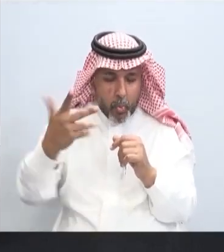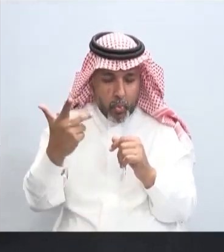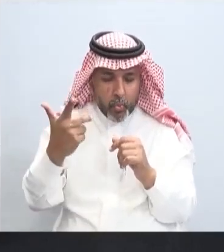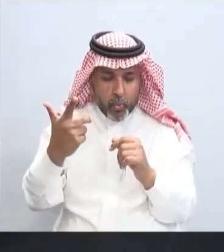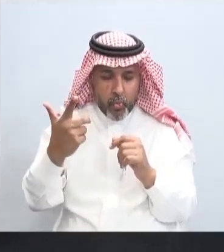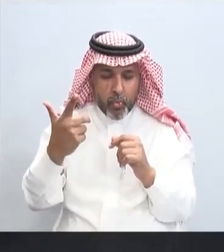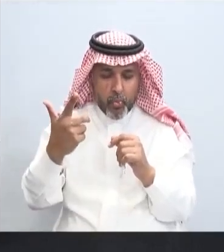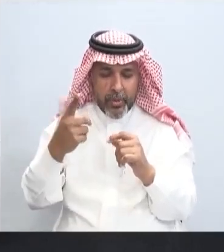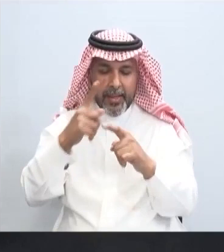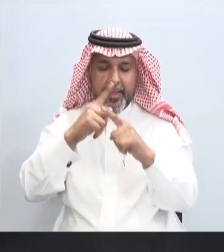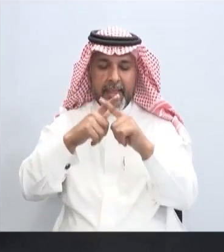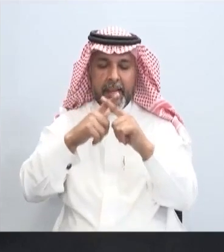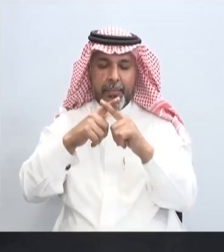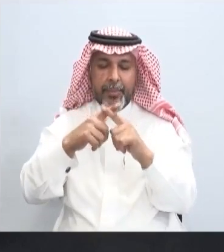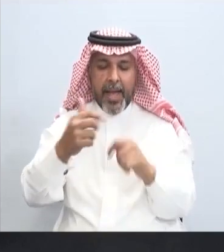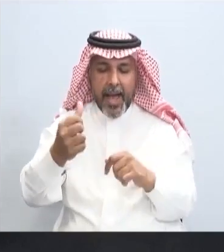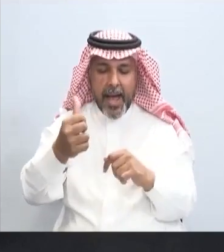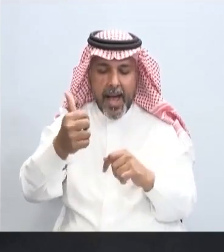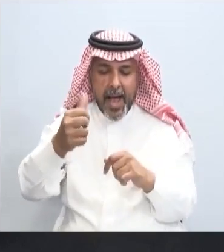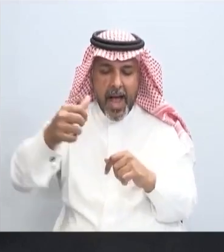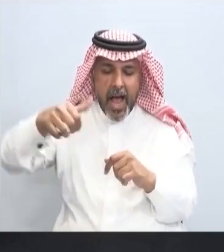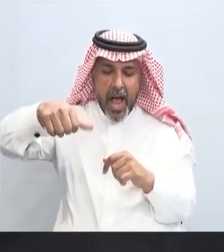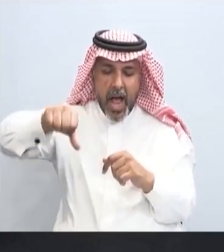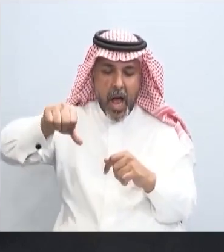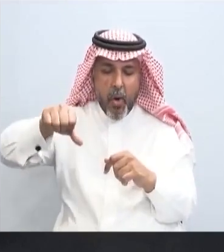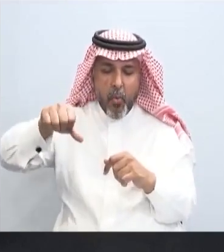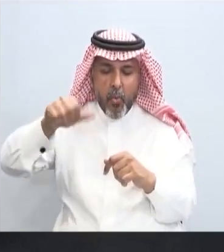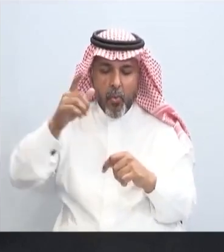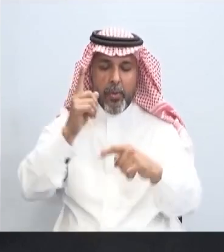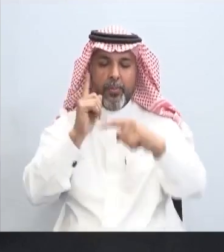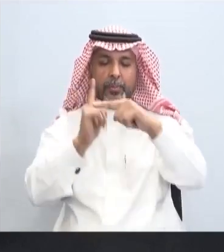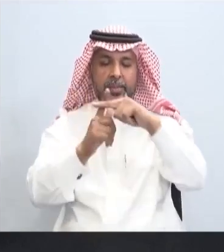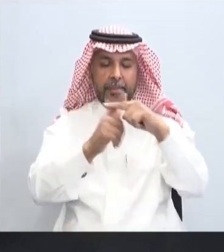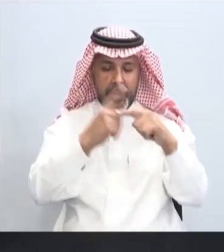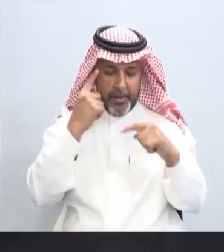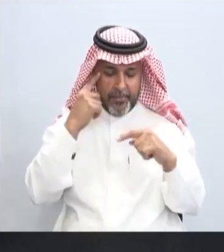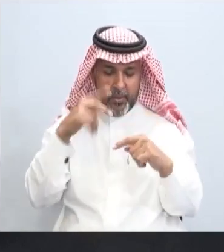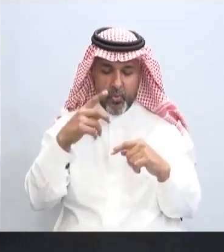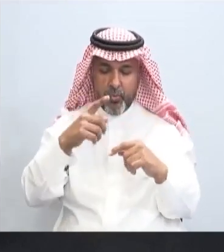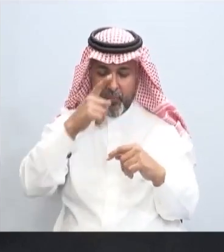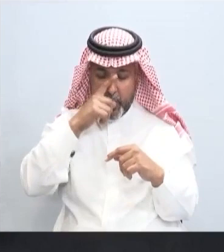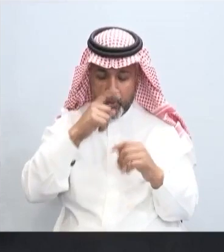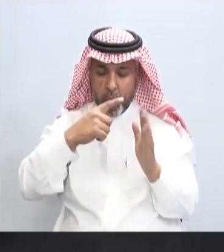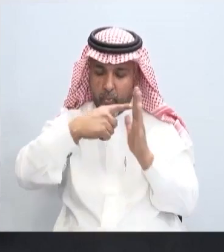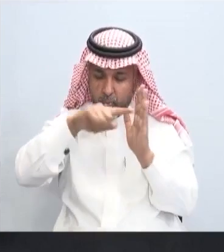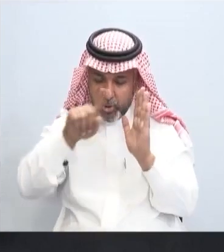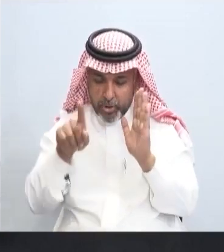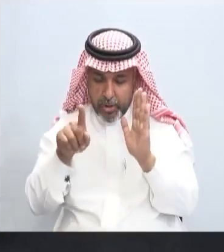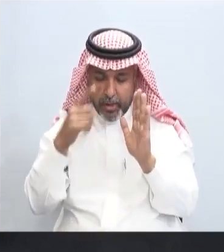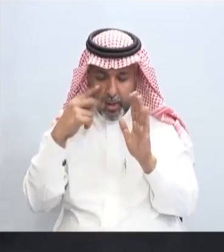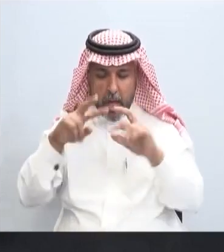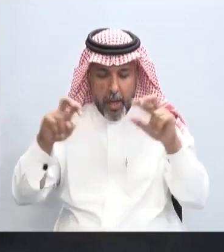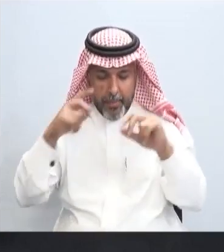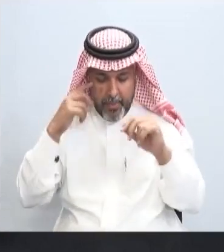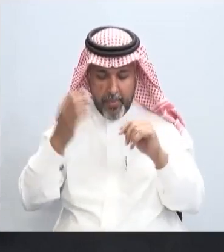شرط والمتممه احتمال عدم حصول عدم كذا فهذا احتمال الشرطي فانا اشرح الحالات هذه حتى ما نلخبط ما بين